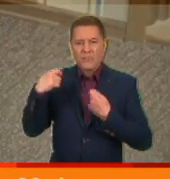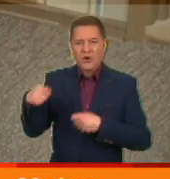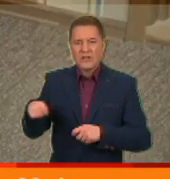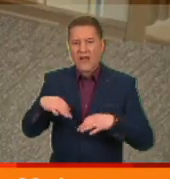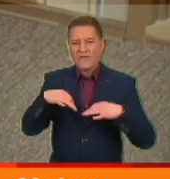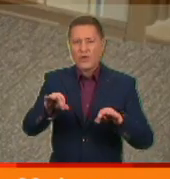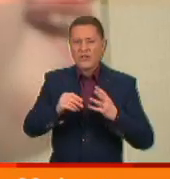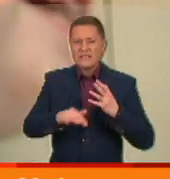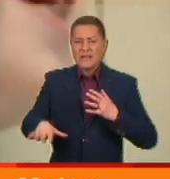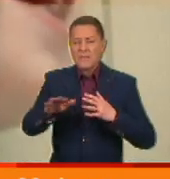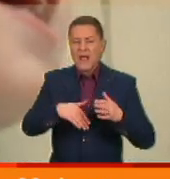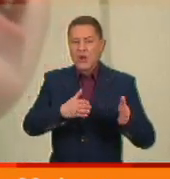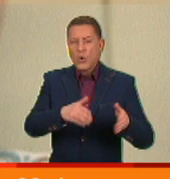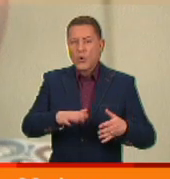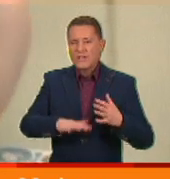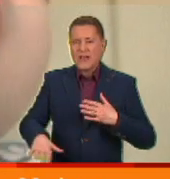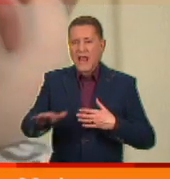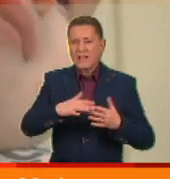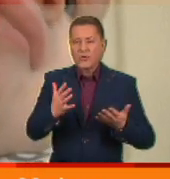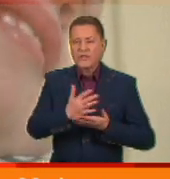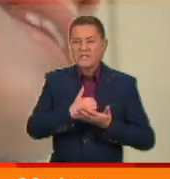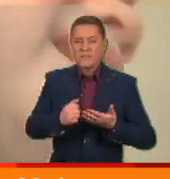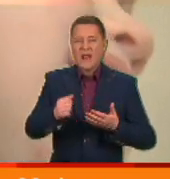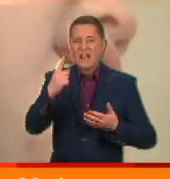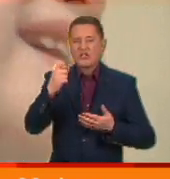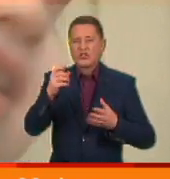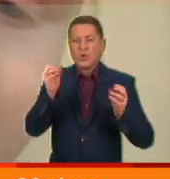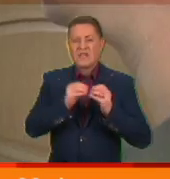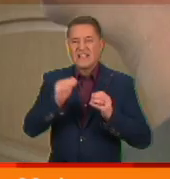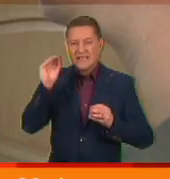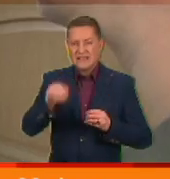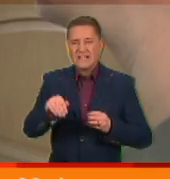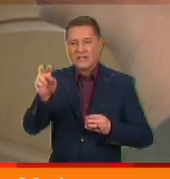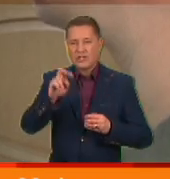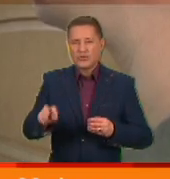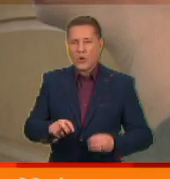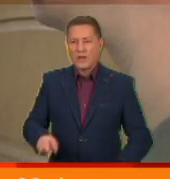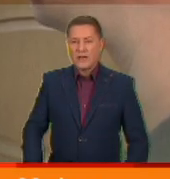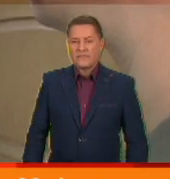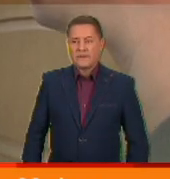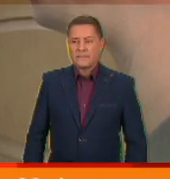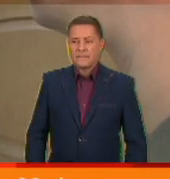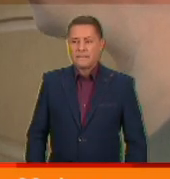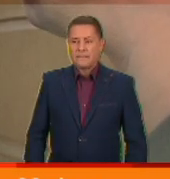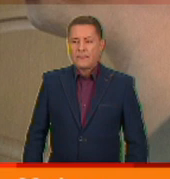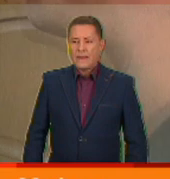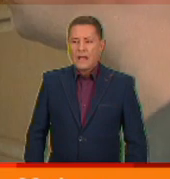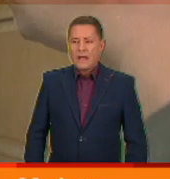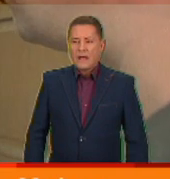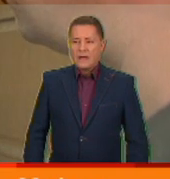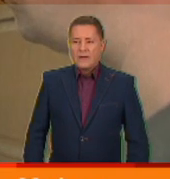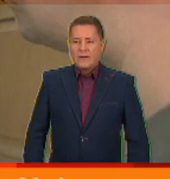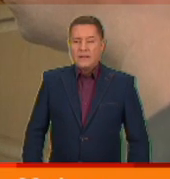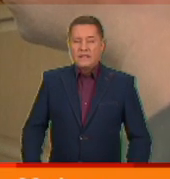і земельну ділянку. Уже вдалося зібрати 110 тисяч доларів. Скажіть, багато у вас боргів зараз? Так. Да.